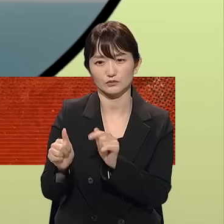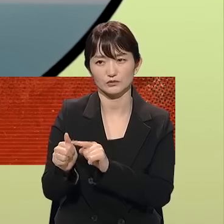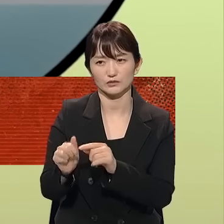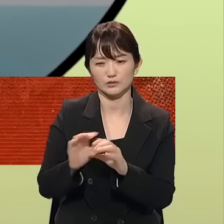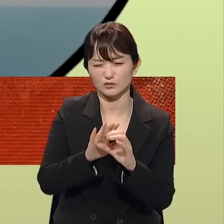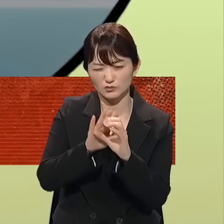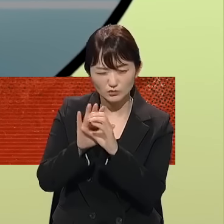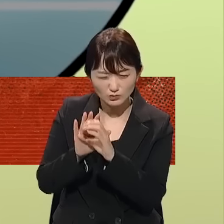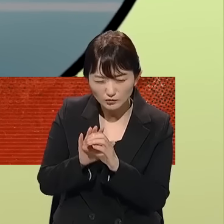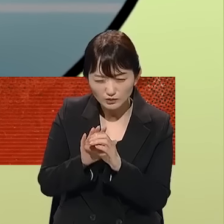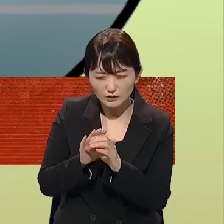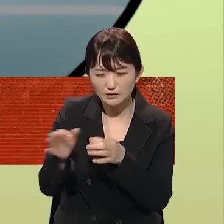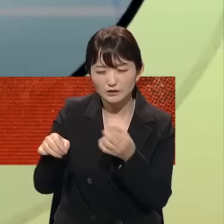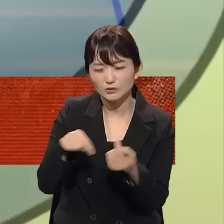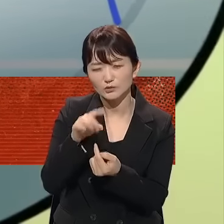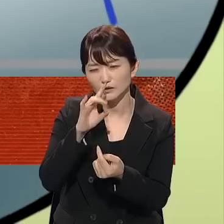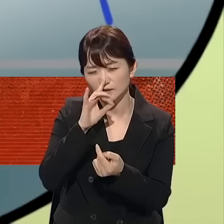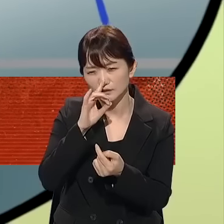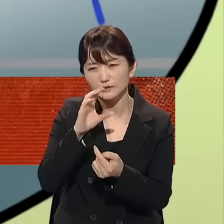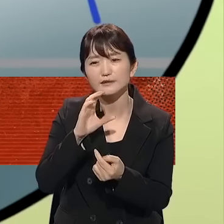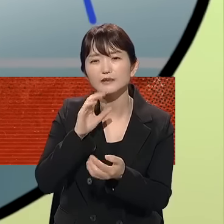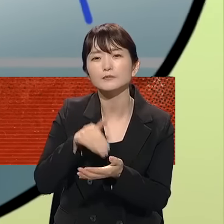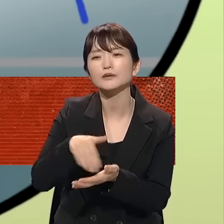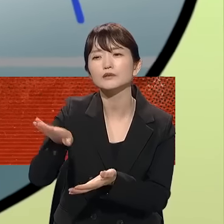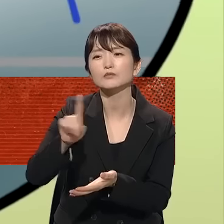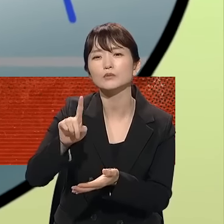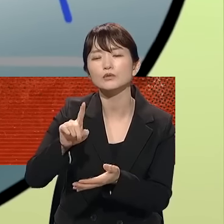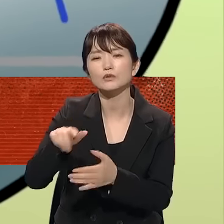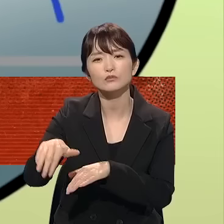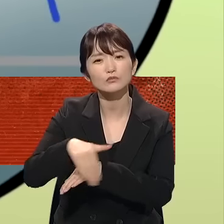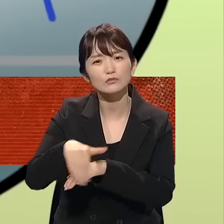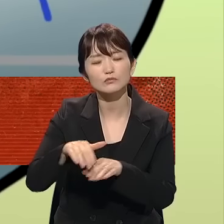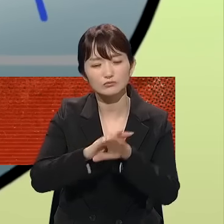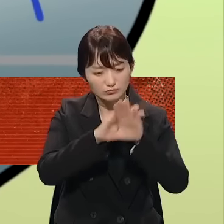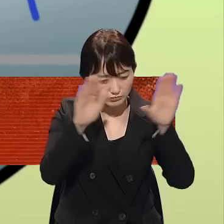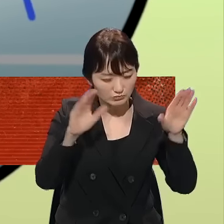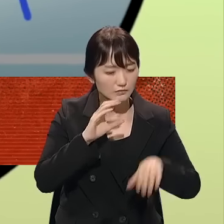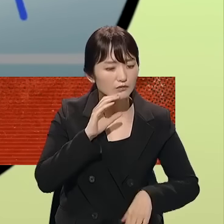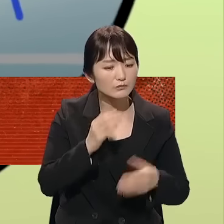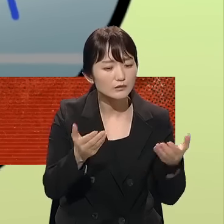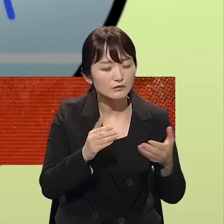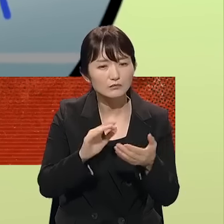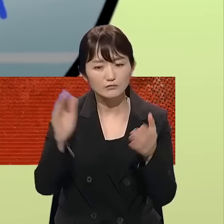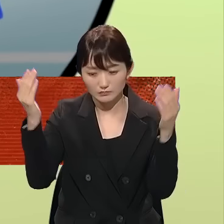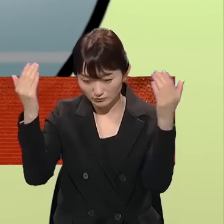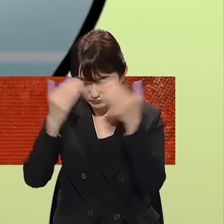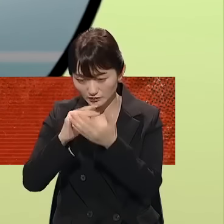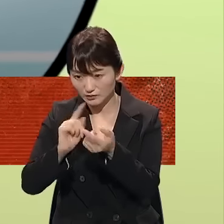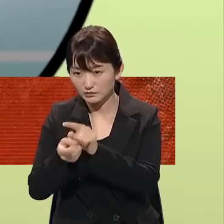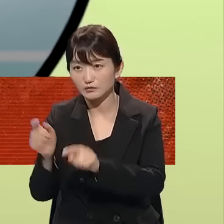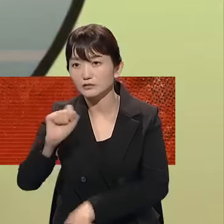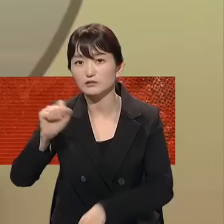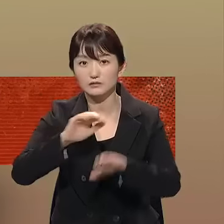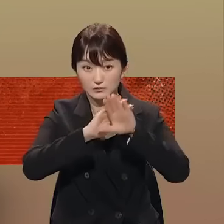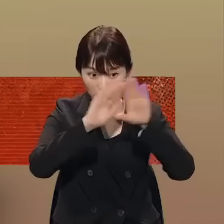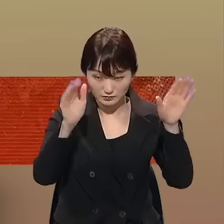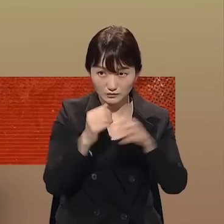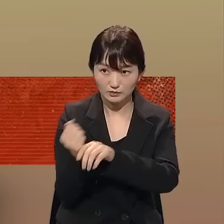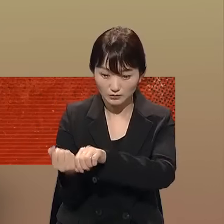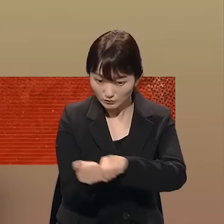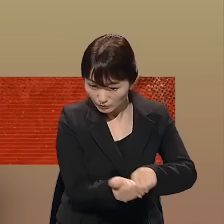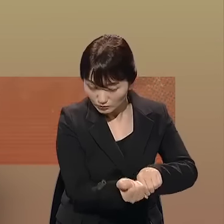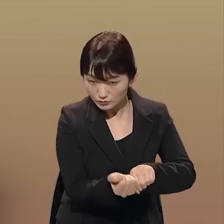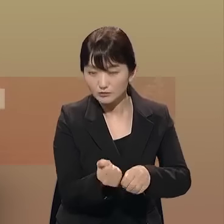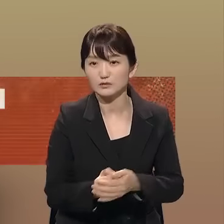쫓겨 그럼 도대체 뭐라고 다까 낮에는 카페라고 밤에는 대리기사 한다 그랬죠 낮에는 골프치러